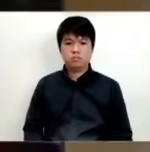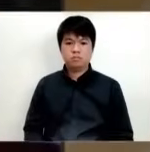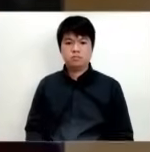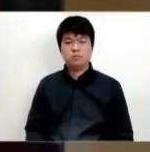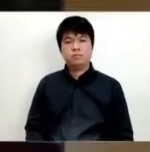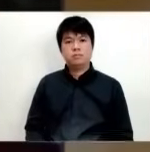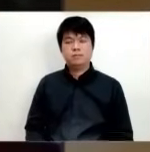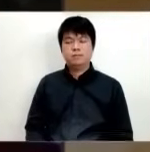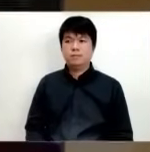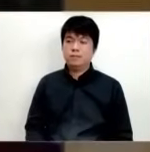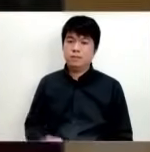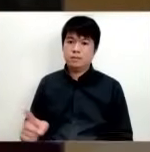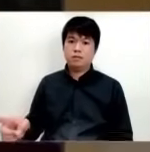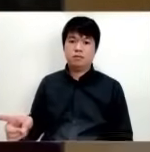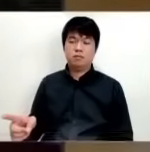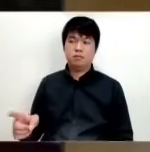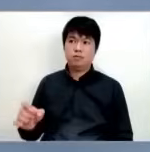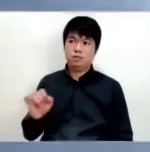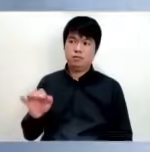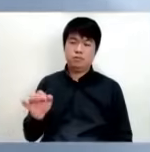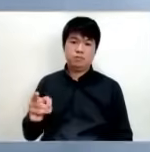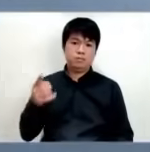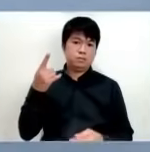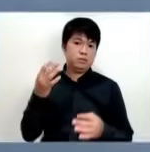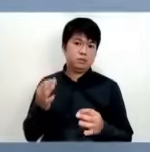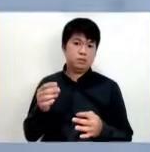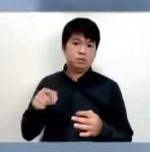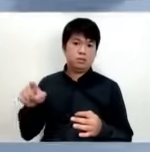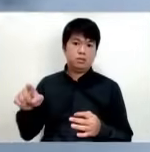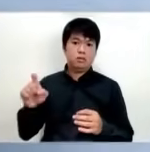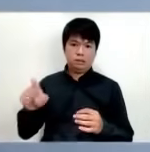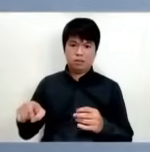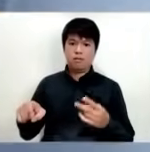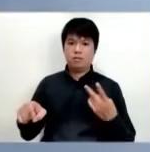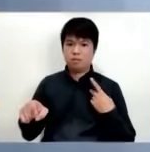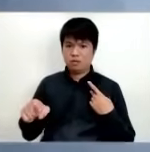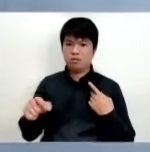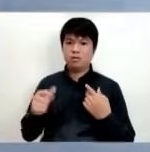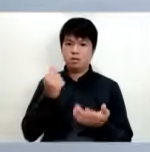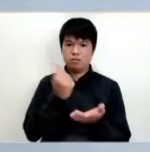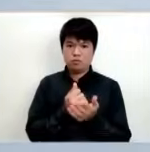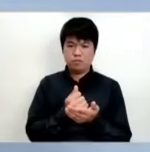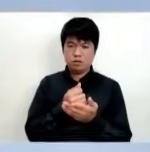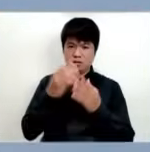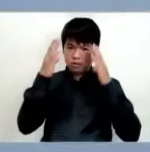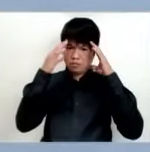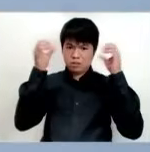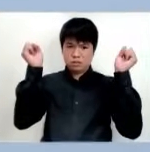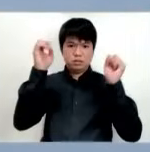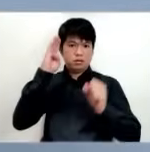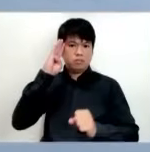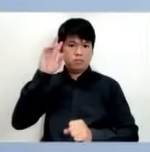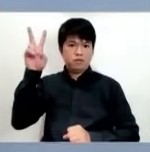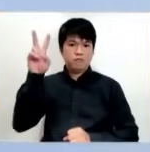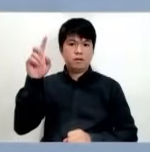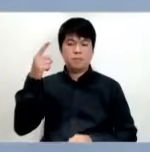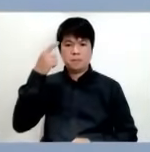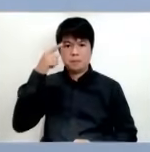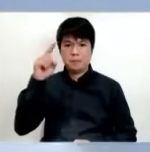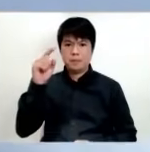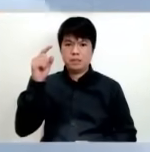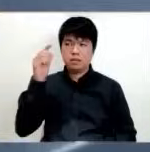that drastic, siguro dapat may presidential approval din yan. Para na sa ganun, alam natin din yung